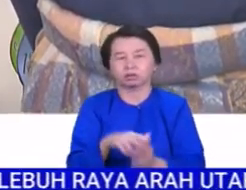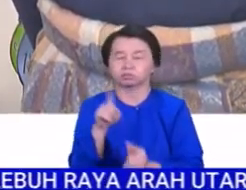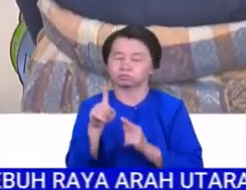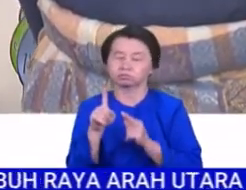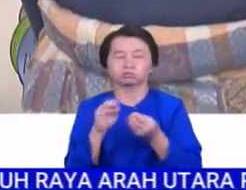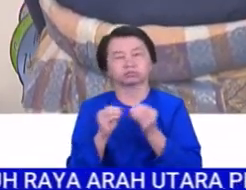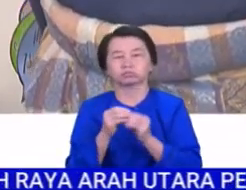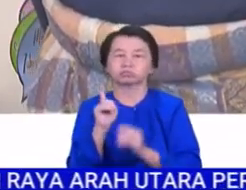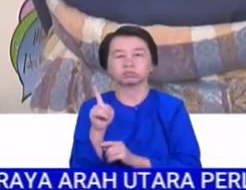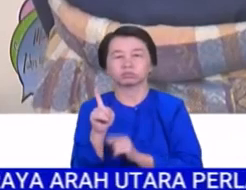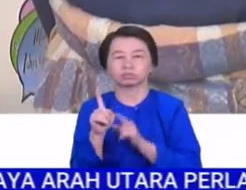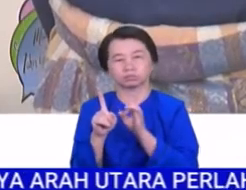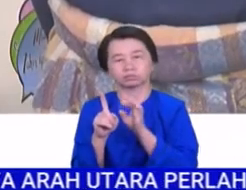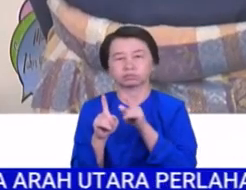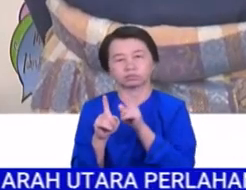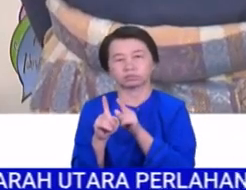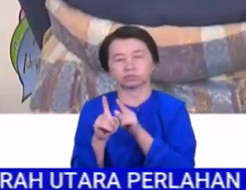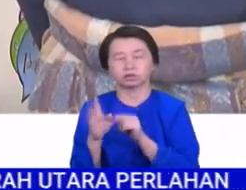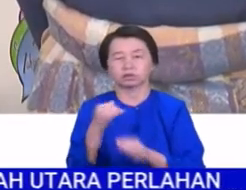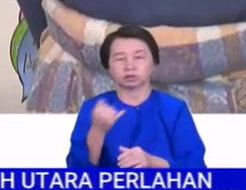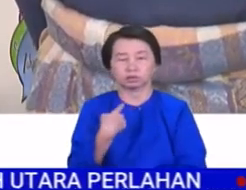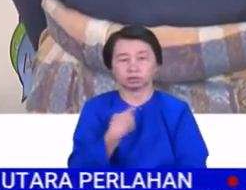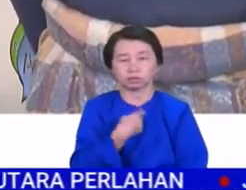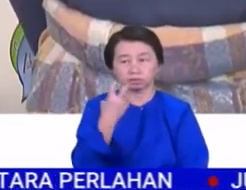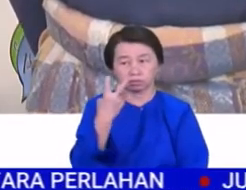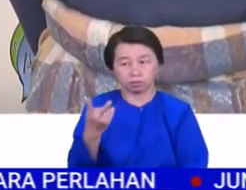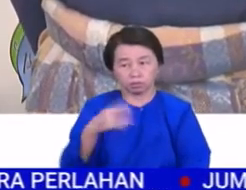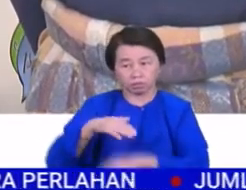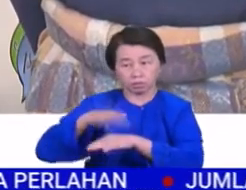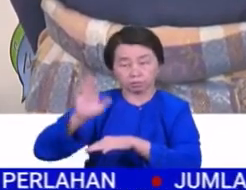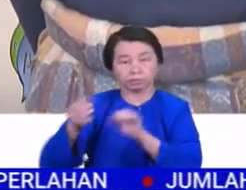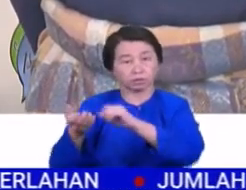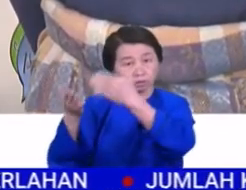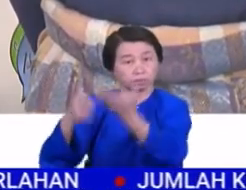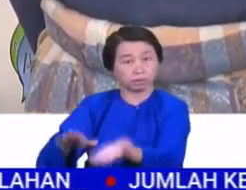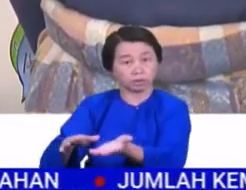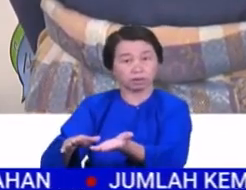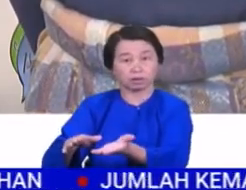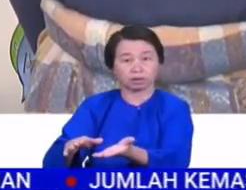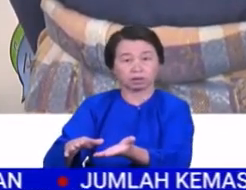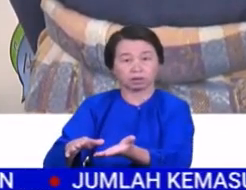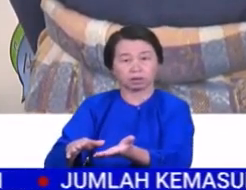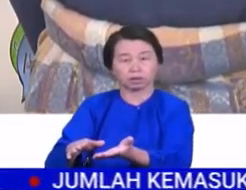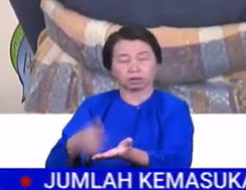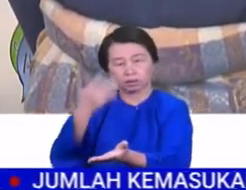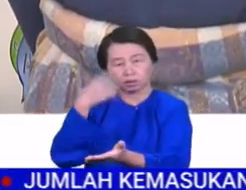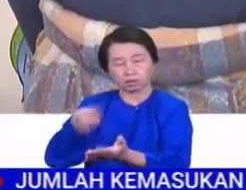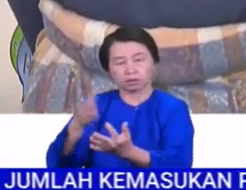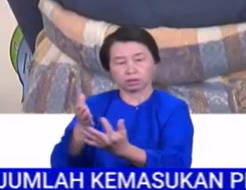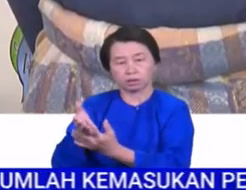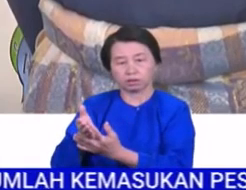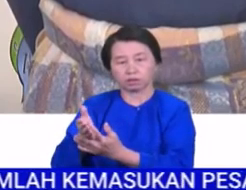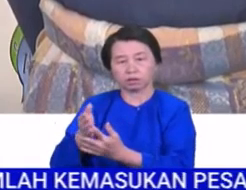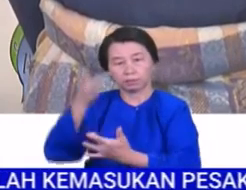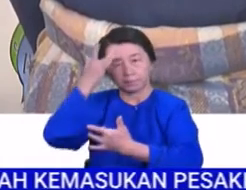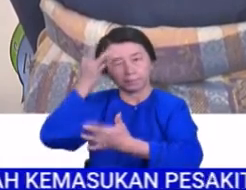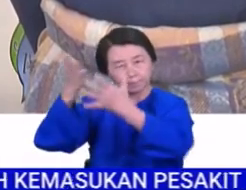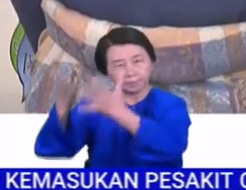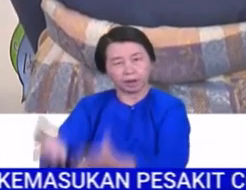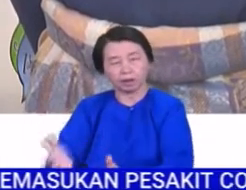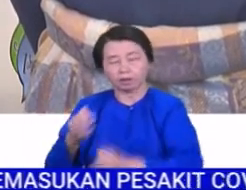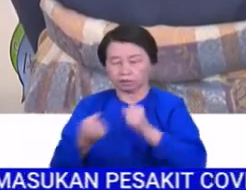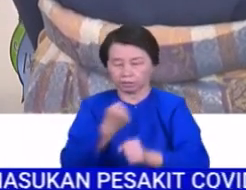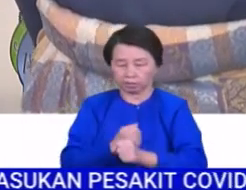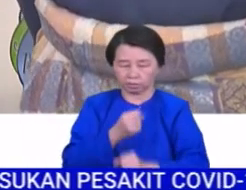saja. Sekiranya kita melihat kepada lebihan kematian, iaitu excess mortality pada tahun